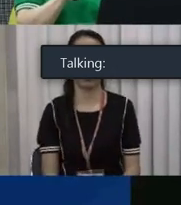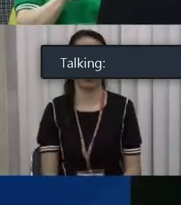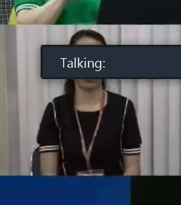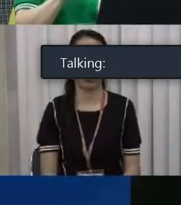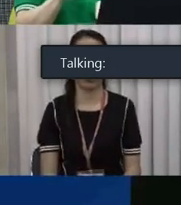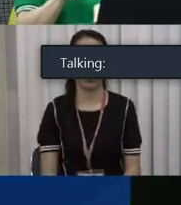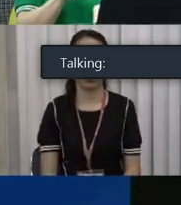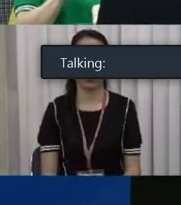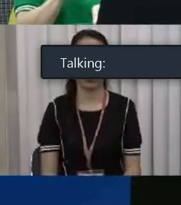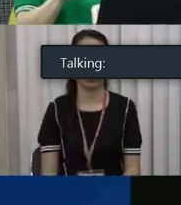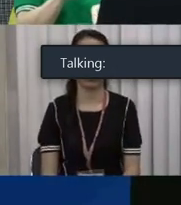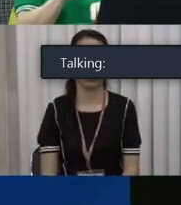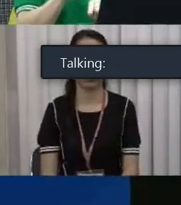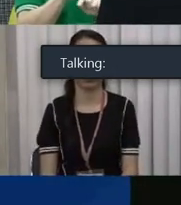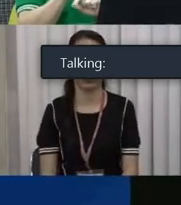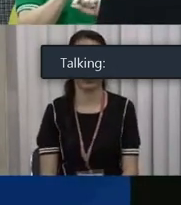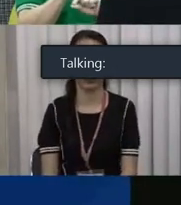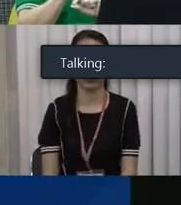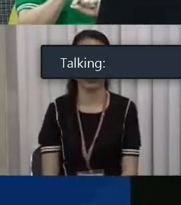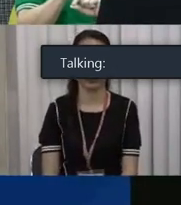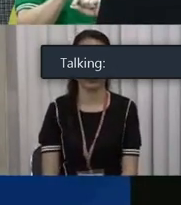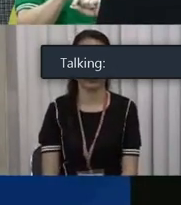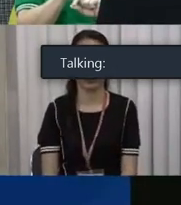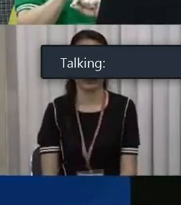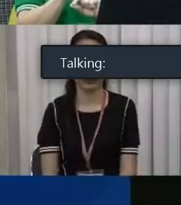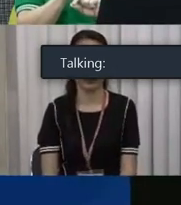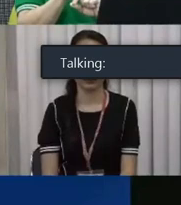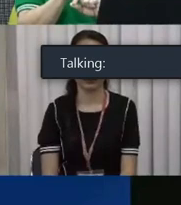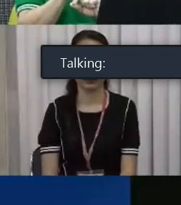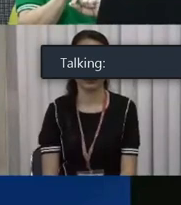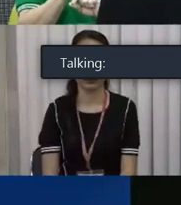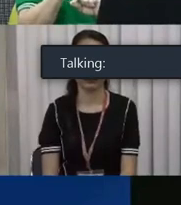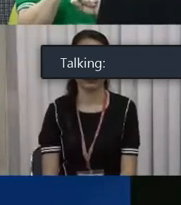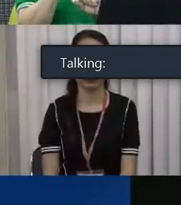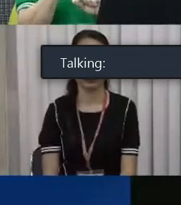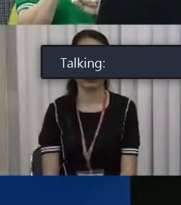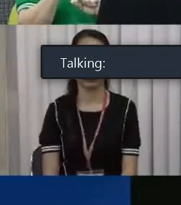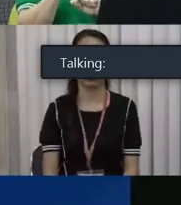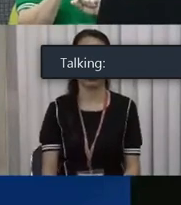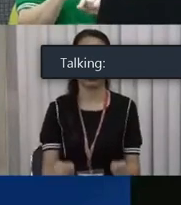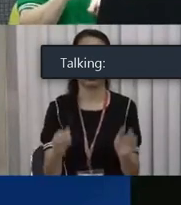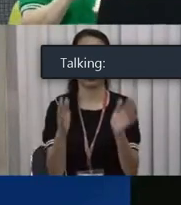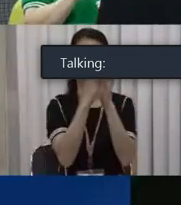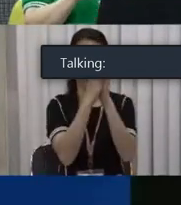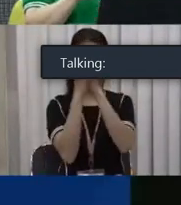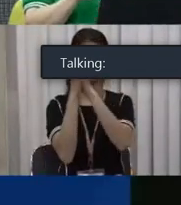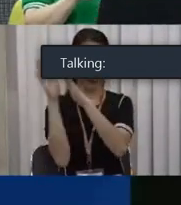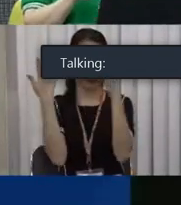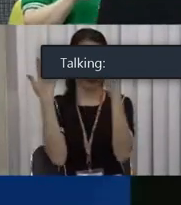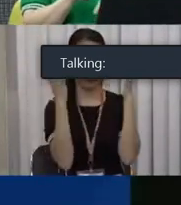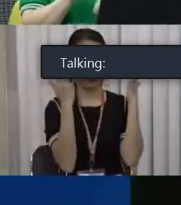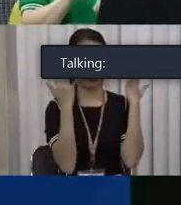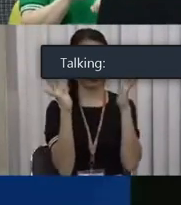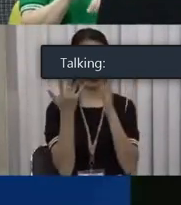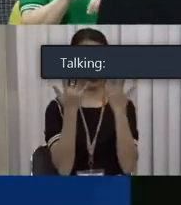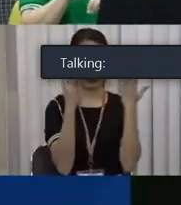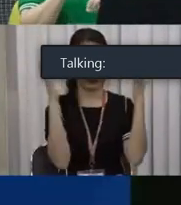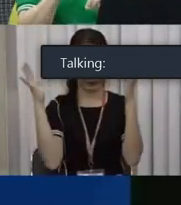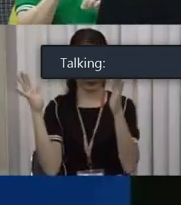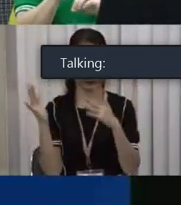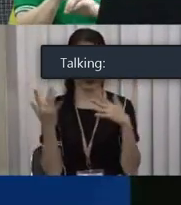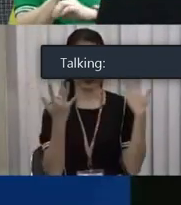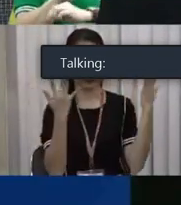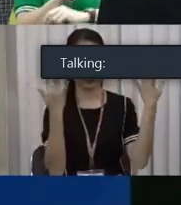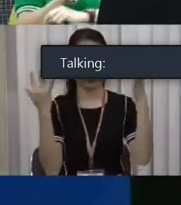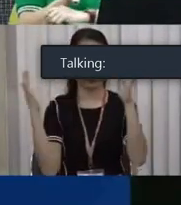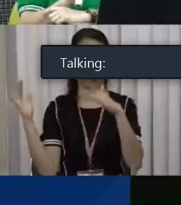you drop. Okay. Round of applause. Mao na siya. So